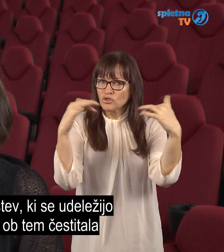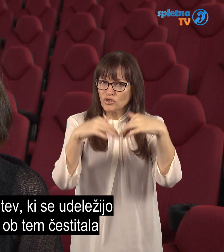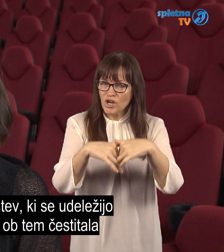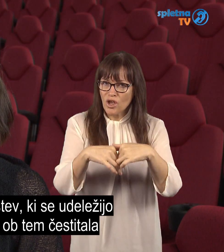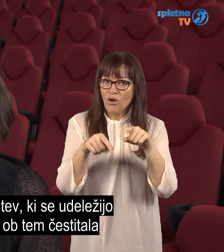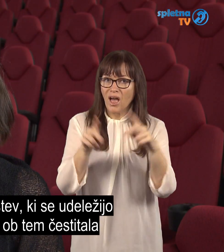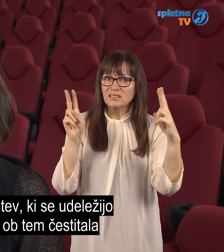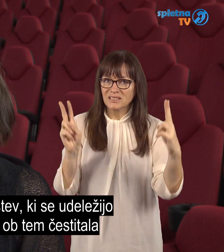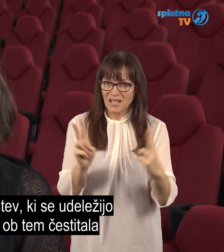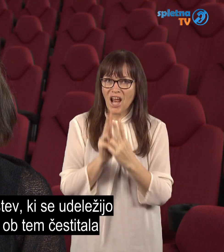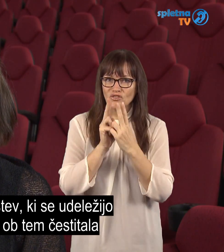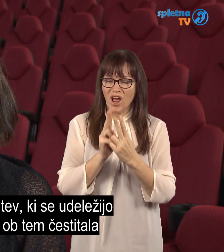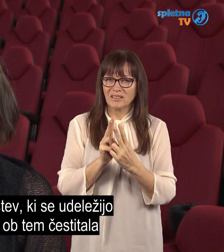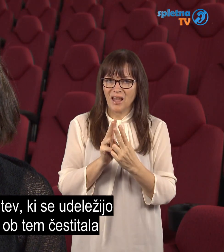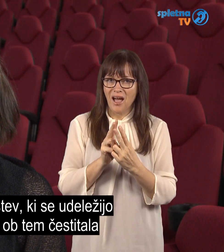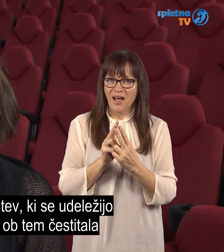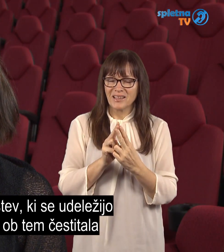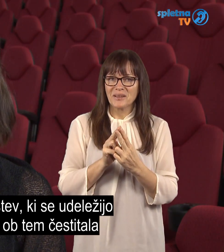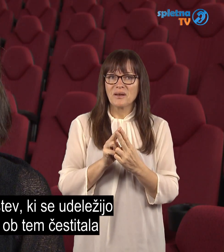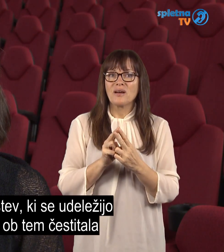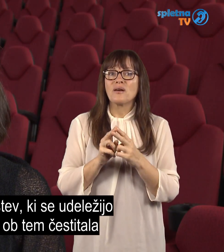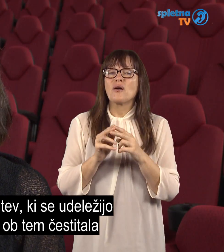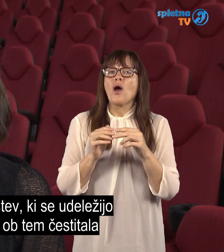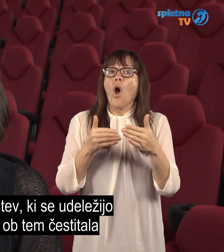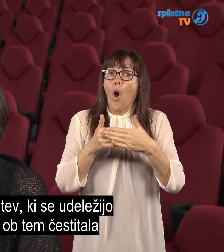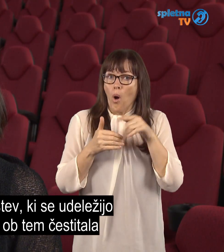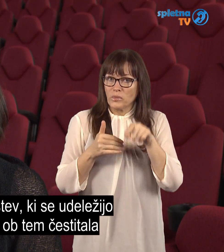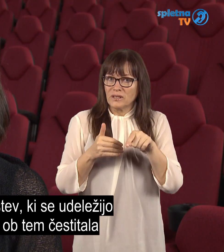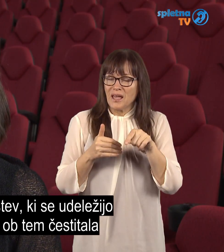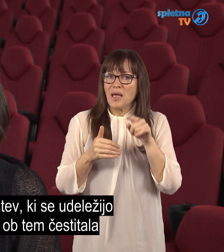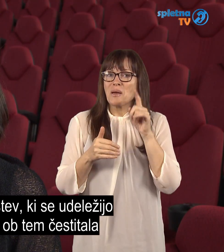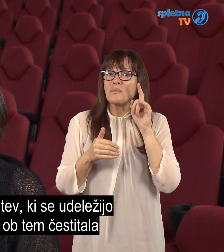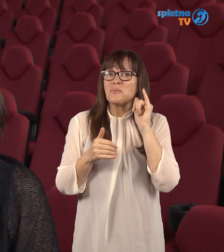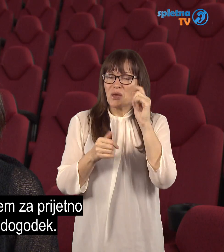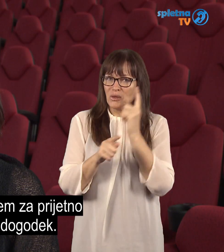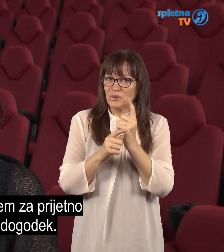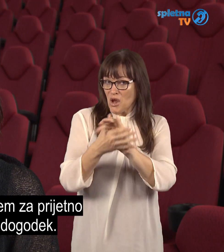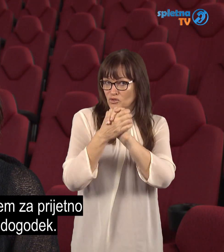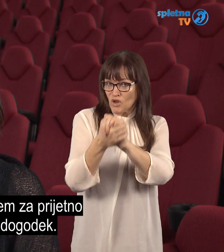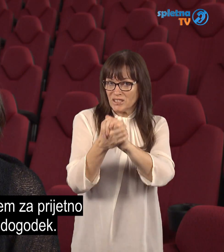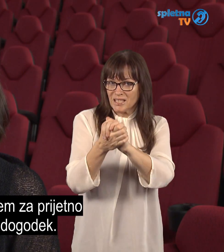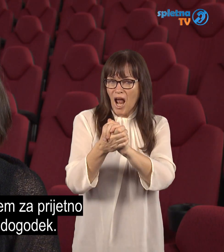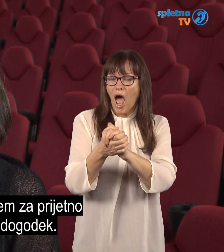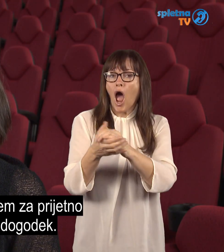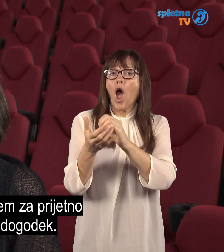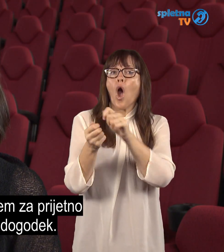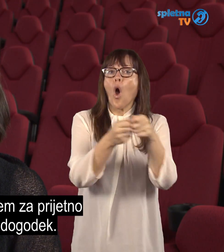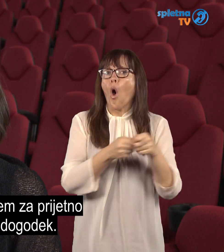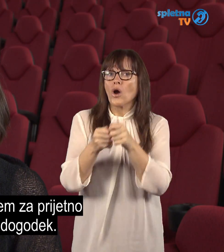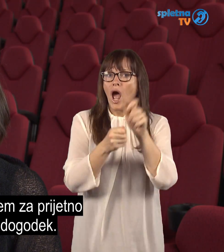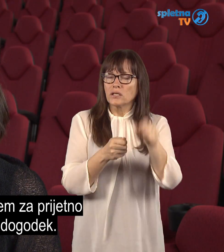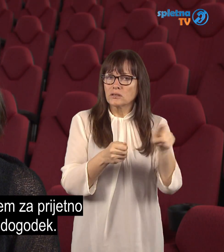udeležijo srečanja. Bi pa potem tudi čestitala organizatorjem za